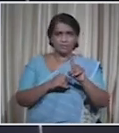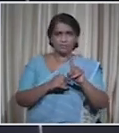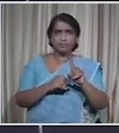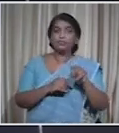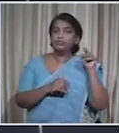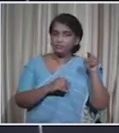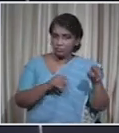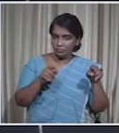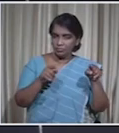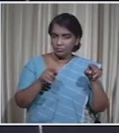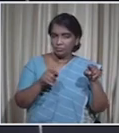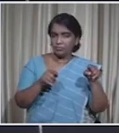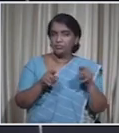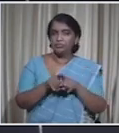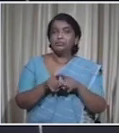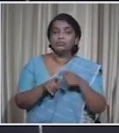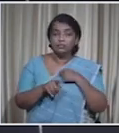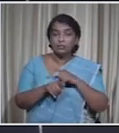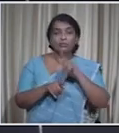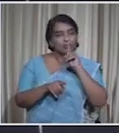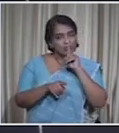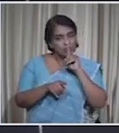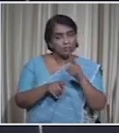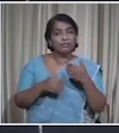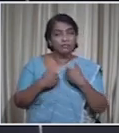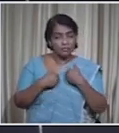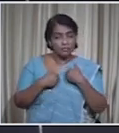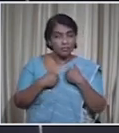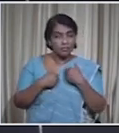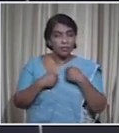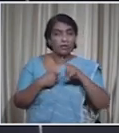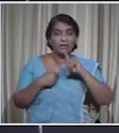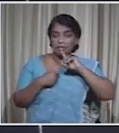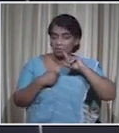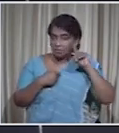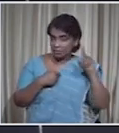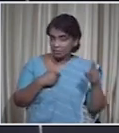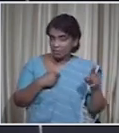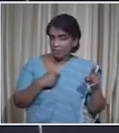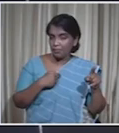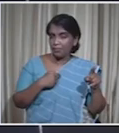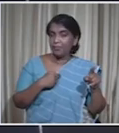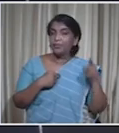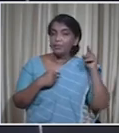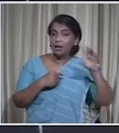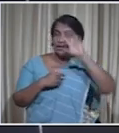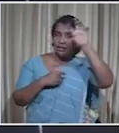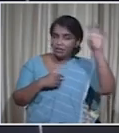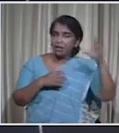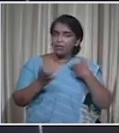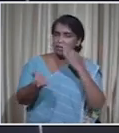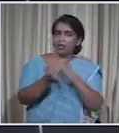e nisa mama katha kara mam metenta katha kara ඒ රටවලුත්